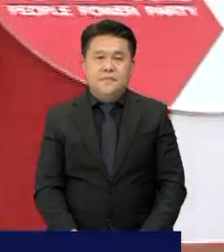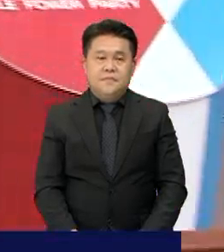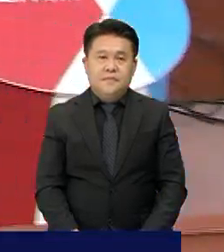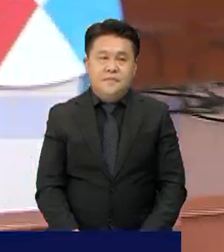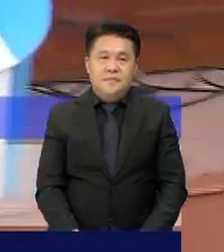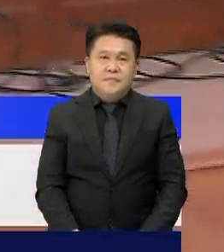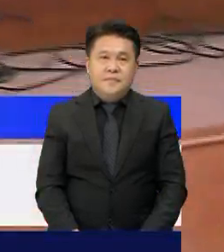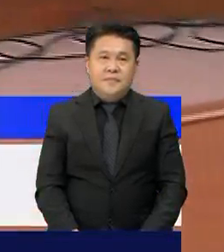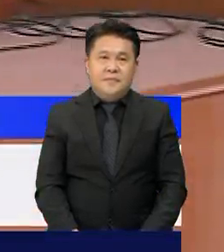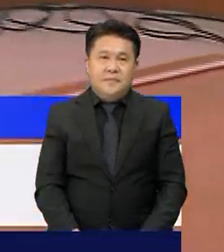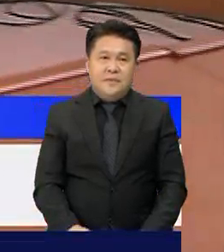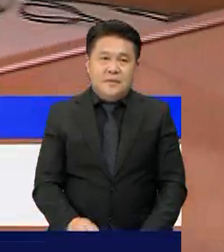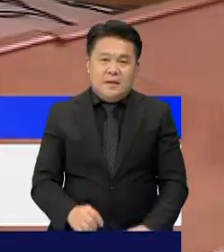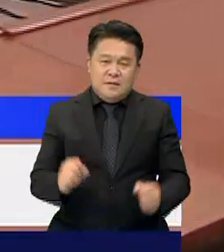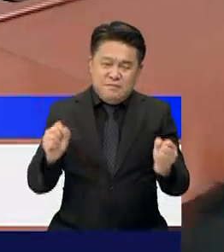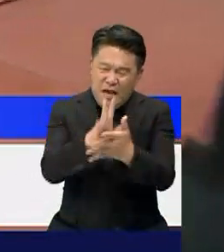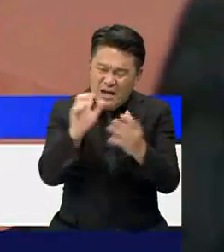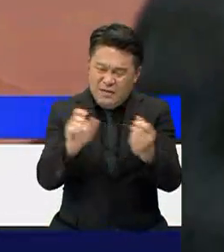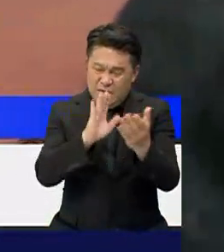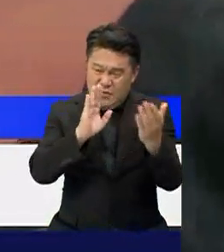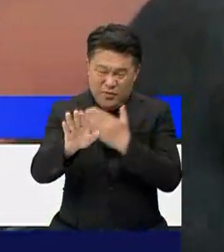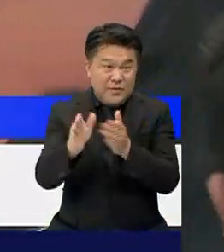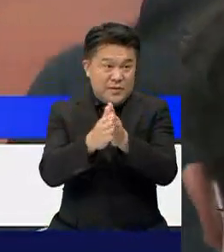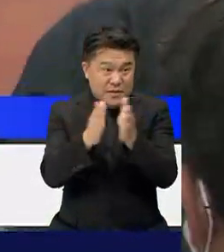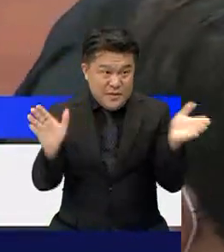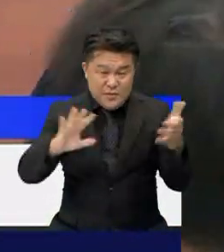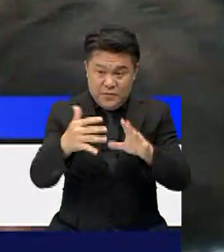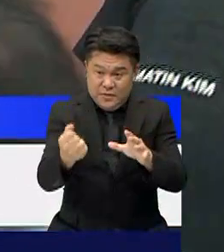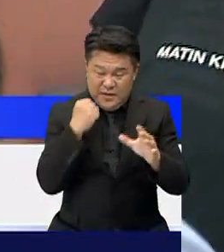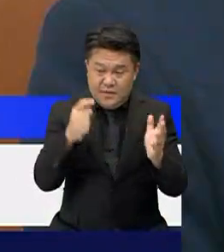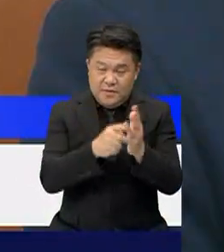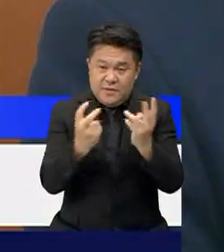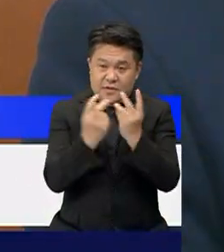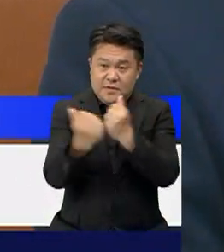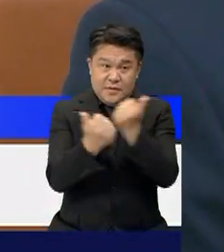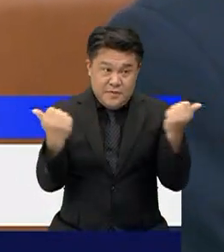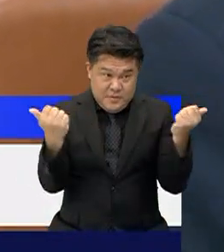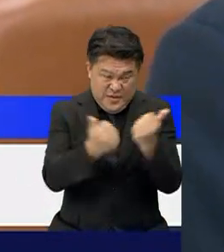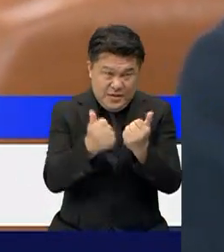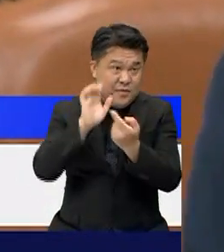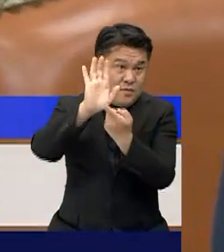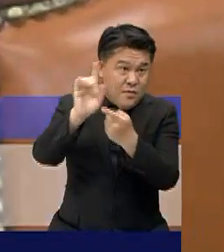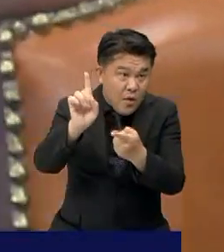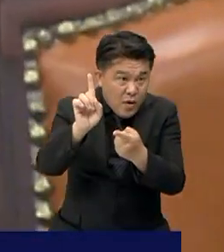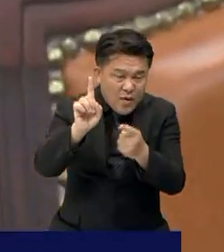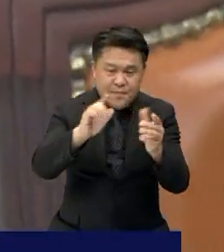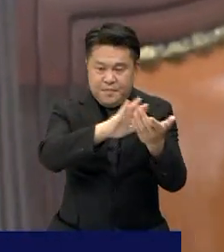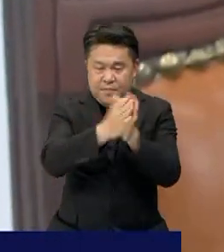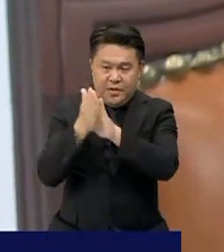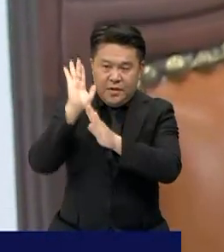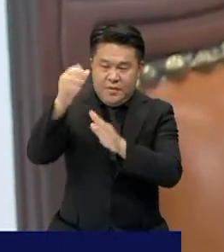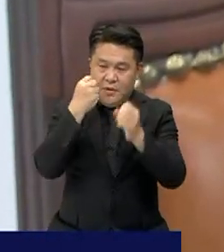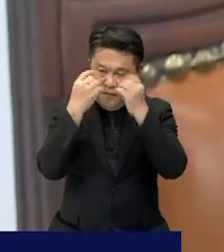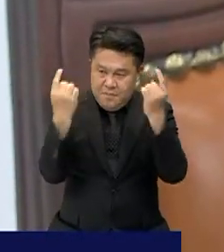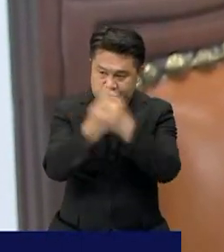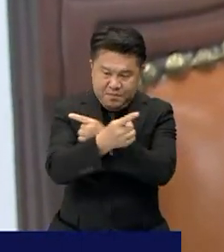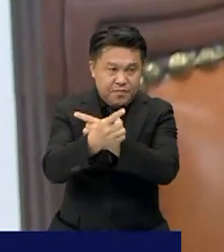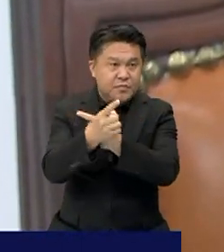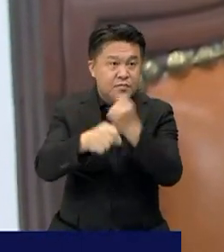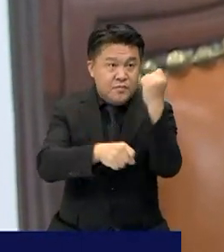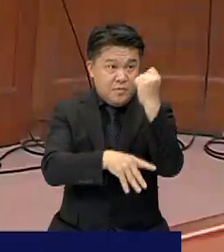우여곡절 끝에 출범한 국민의힘 비상대책위원회가 변화와 혁신을 기조로 내걸고 첫 회의를 열었습니다.